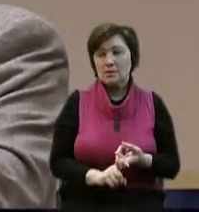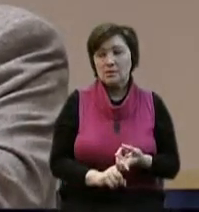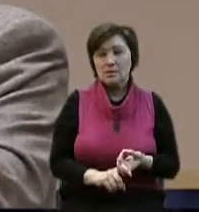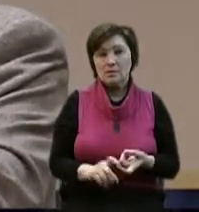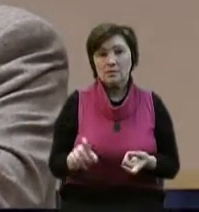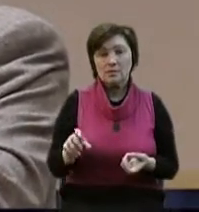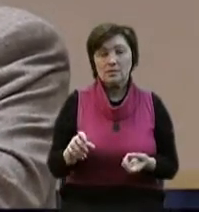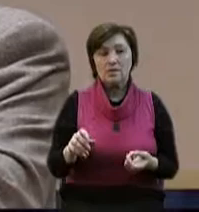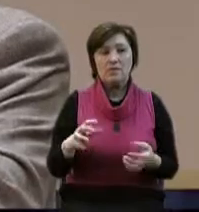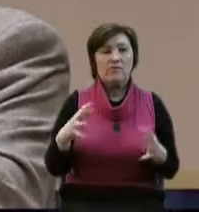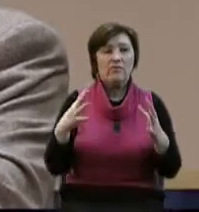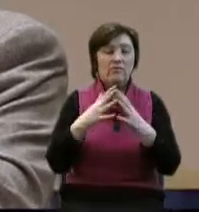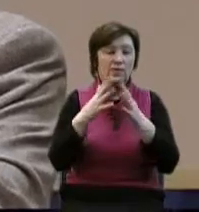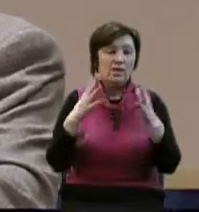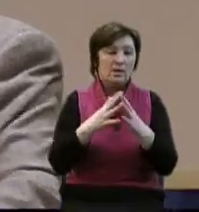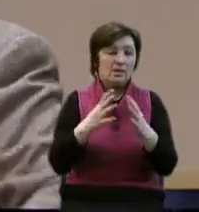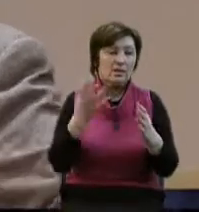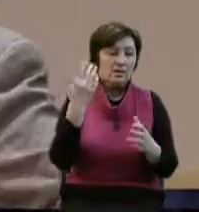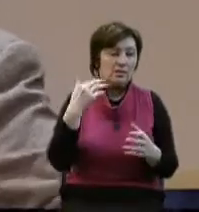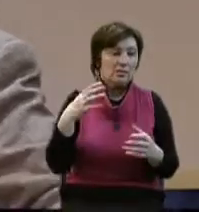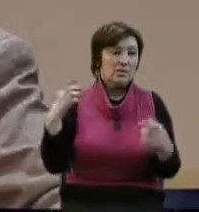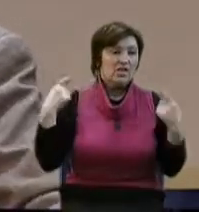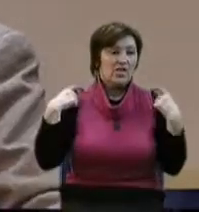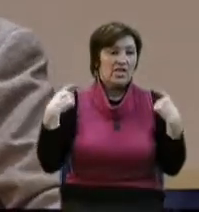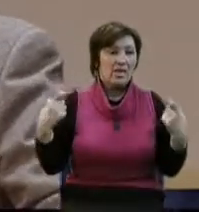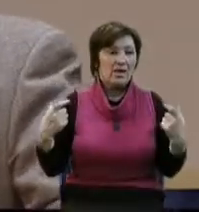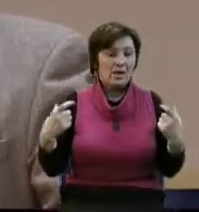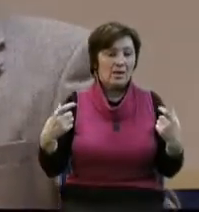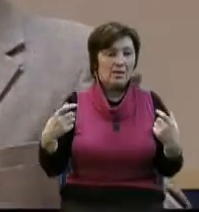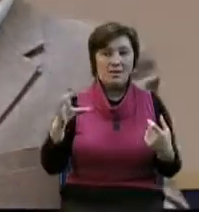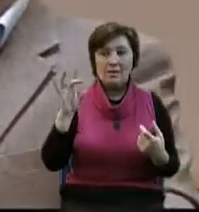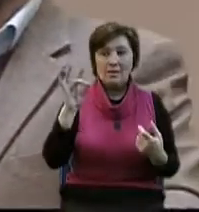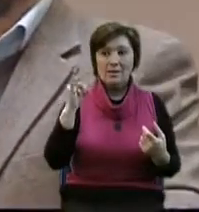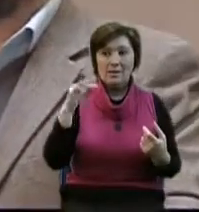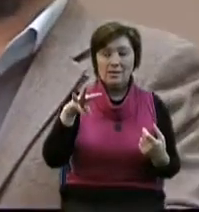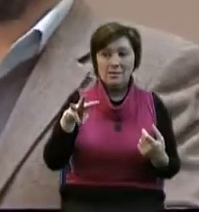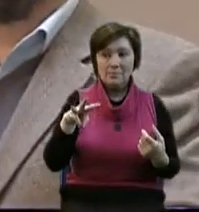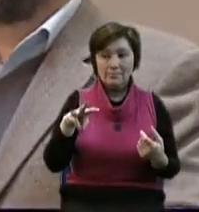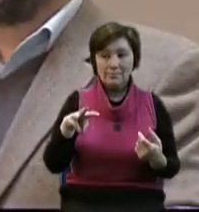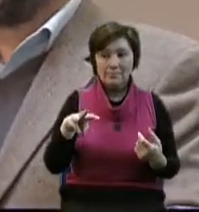с войной, когда римский генерал Помпей, он